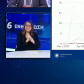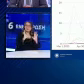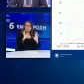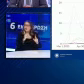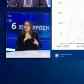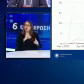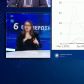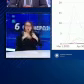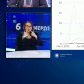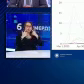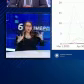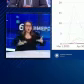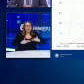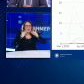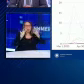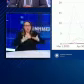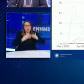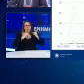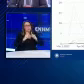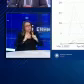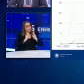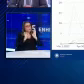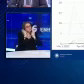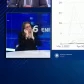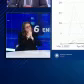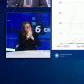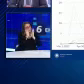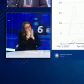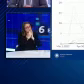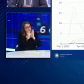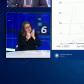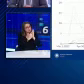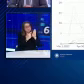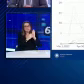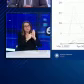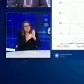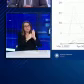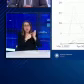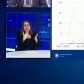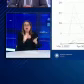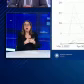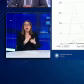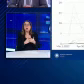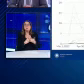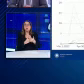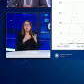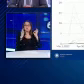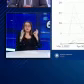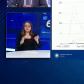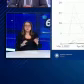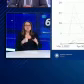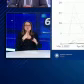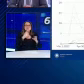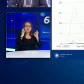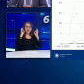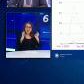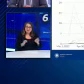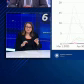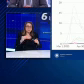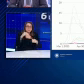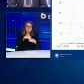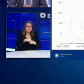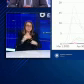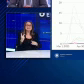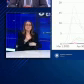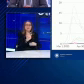αριθμούς, διότι μόνο αυτά στοιχειοθετούν τη γλώσσα της αλήθειας, της συνύπαρξης και της αλληλοκατανόησης σε μια κοινωνία. Όχι